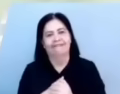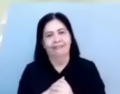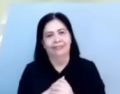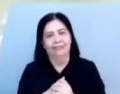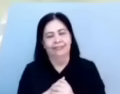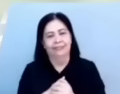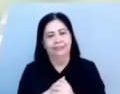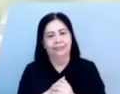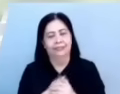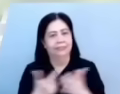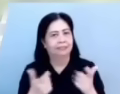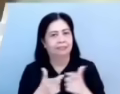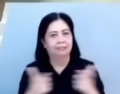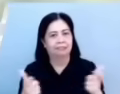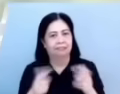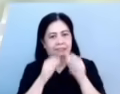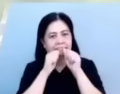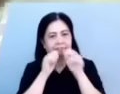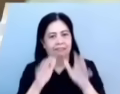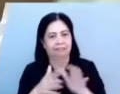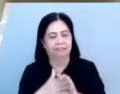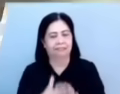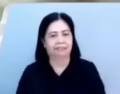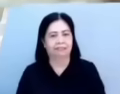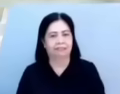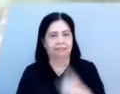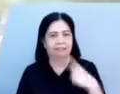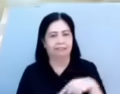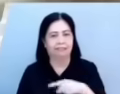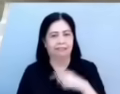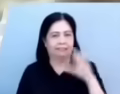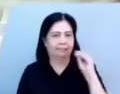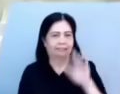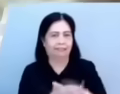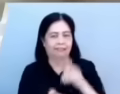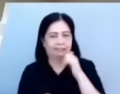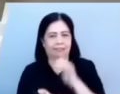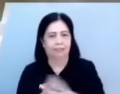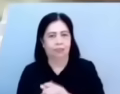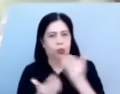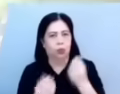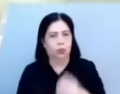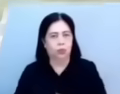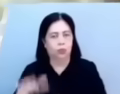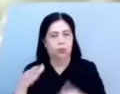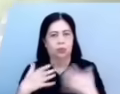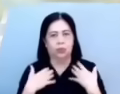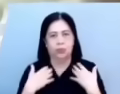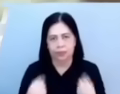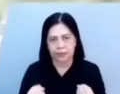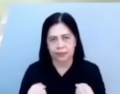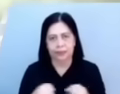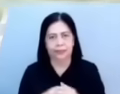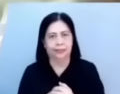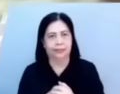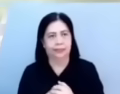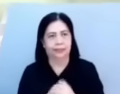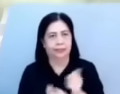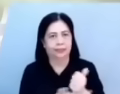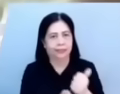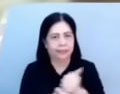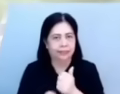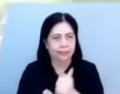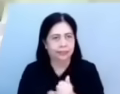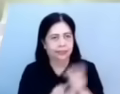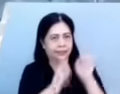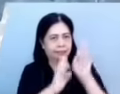malaking biyaya, blessing sa amin mag-asawa. Sana lumaki siyang healthy, matulungin, magalang at may takot